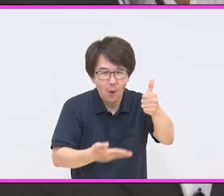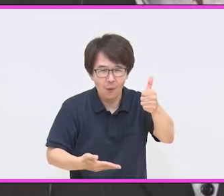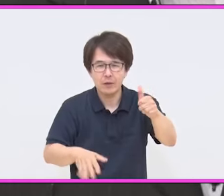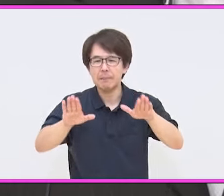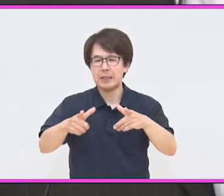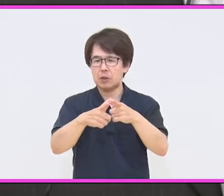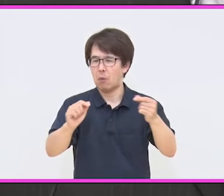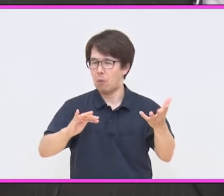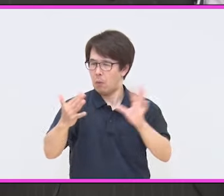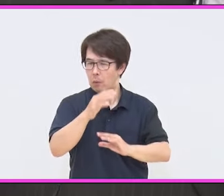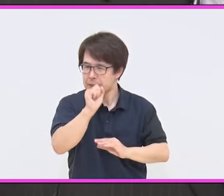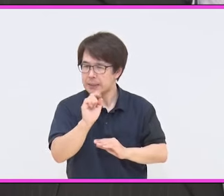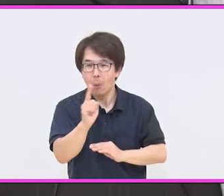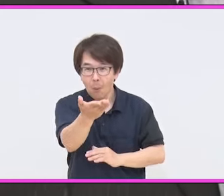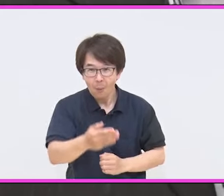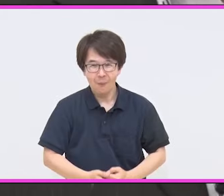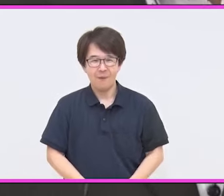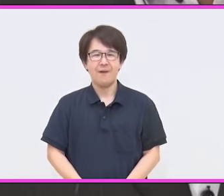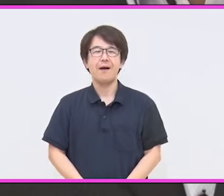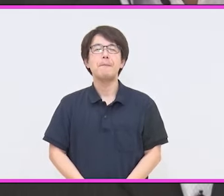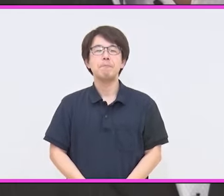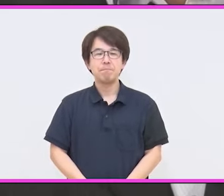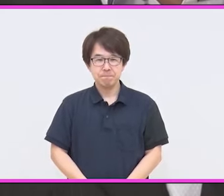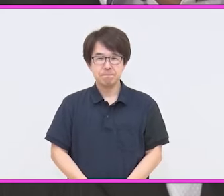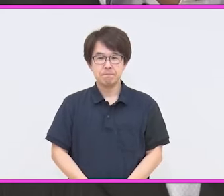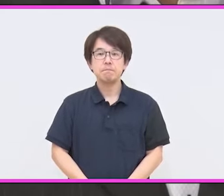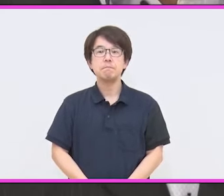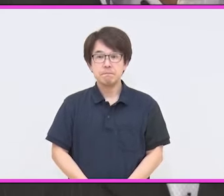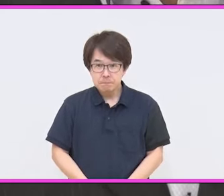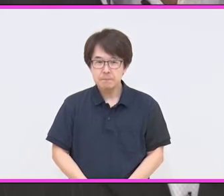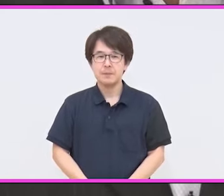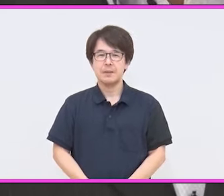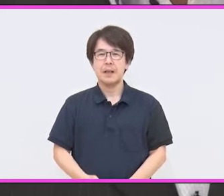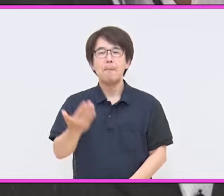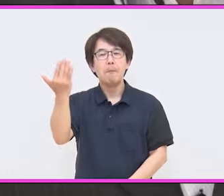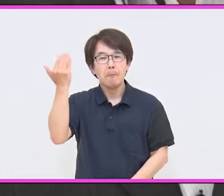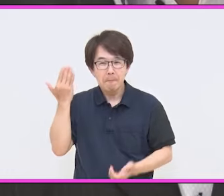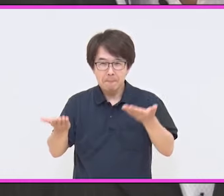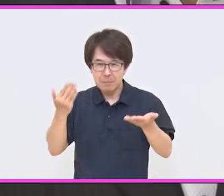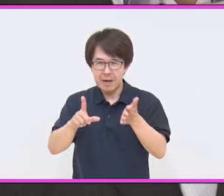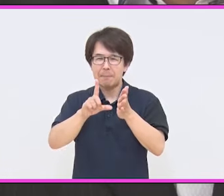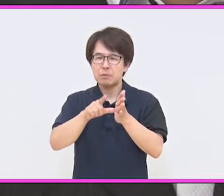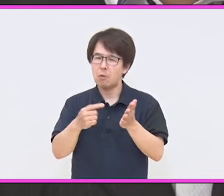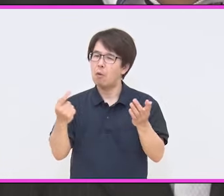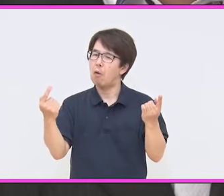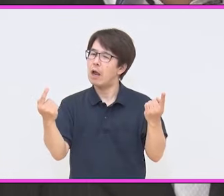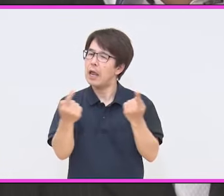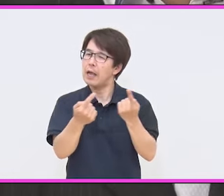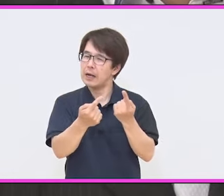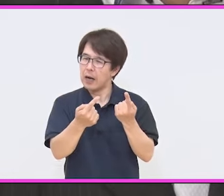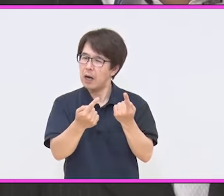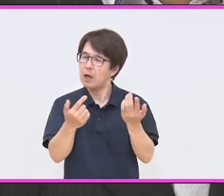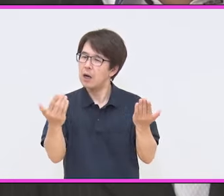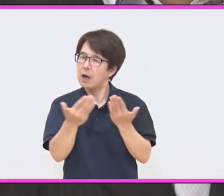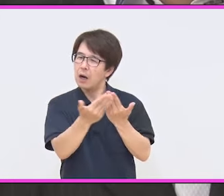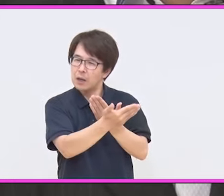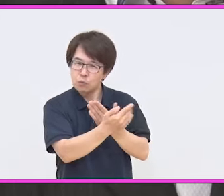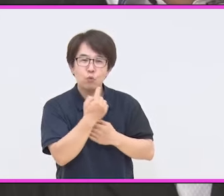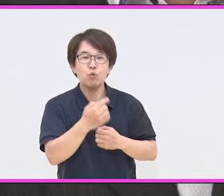か。 そうですね、まあ、でもだいぶやっぱりあの変化というか、僕た